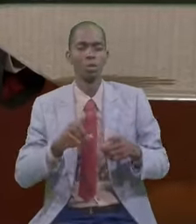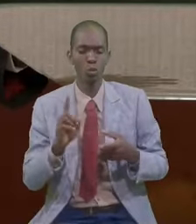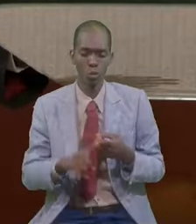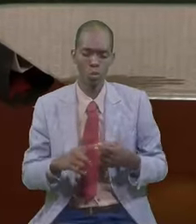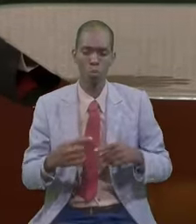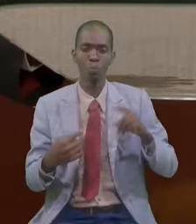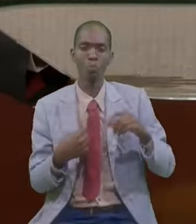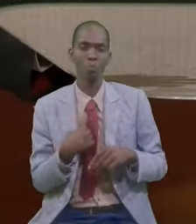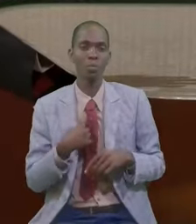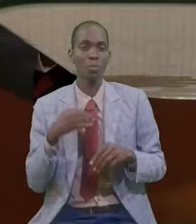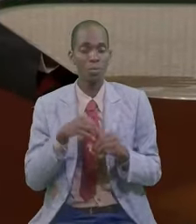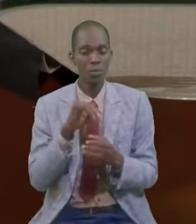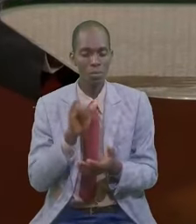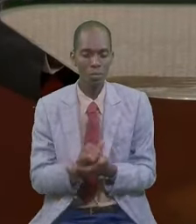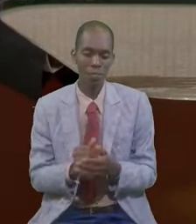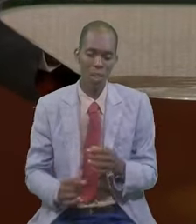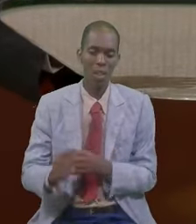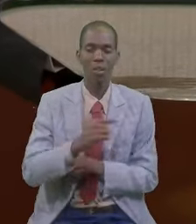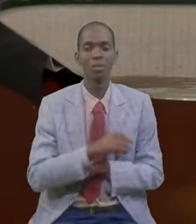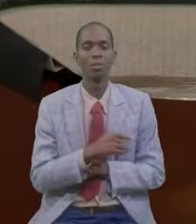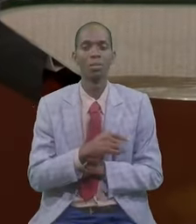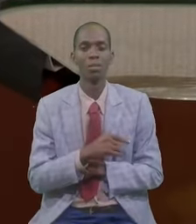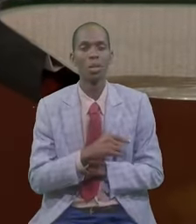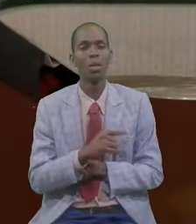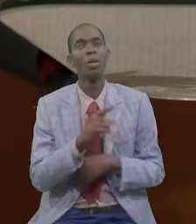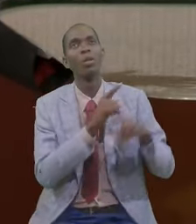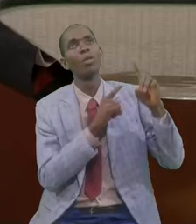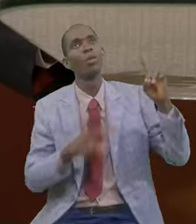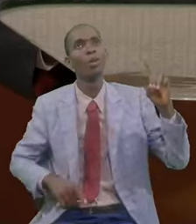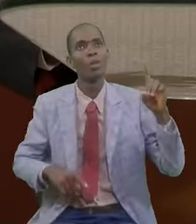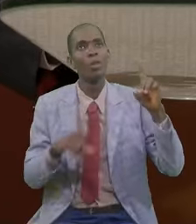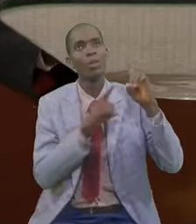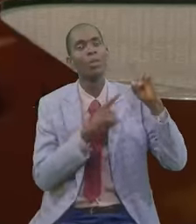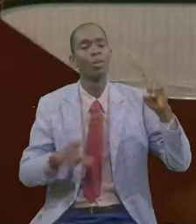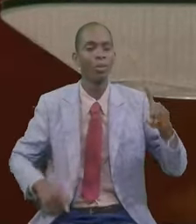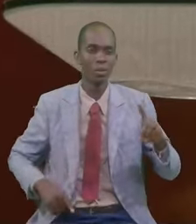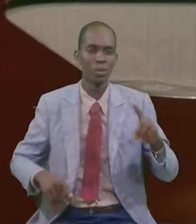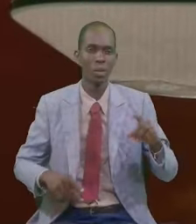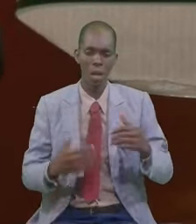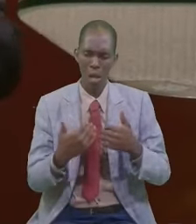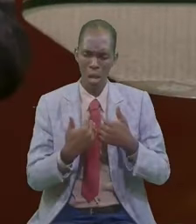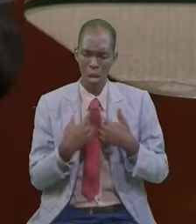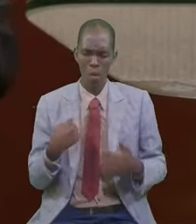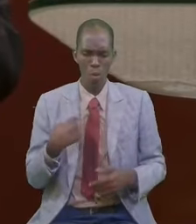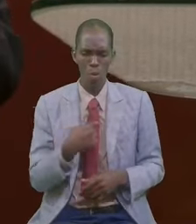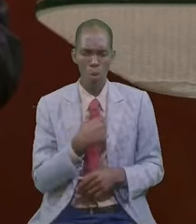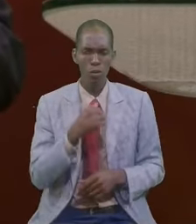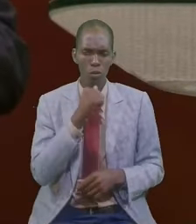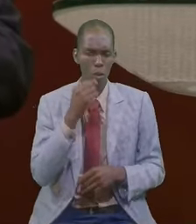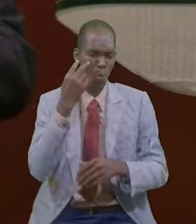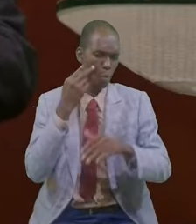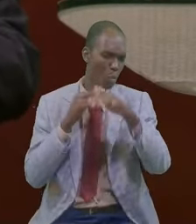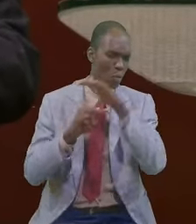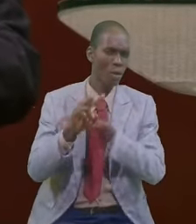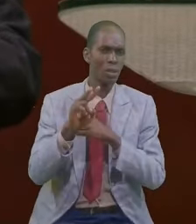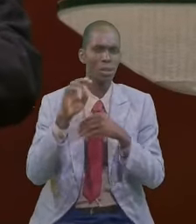ce jour-là, Seigneur, Seigneur, n'avons-nous pas